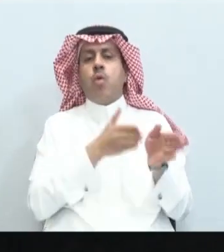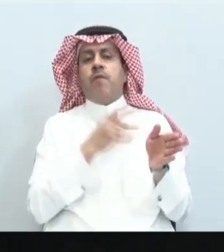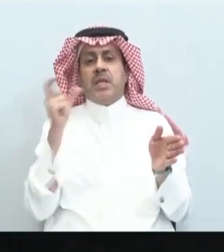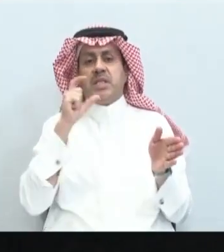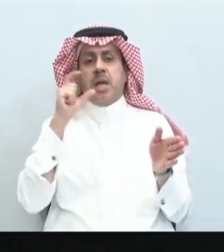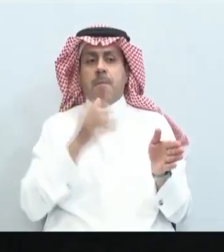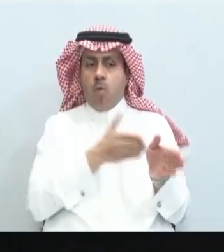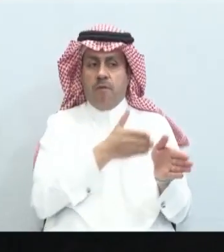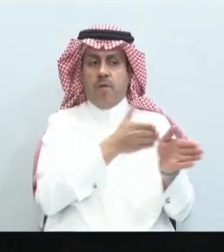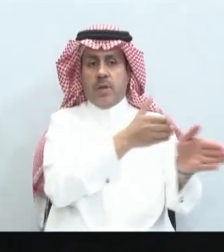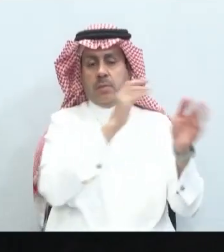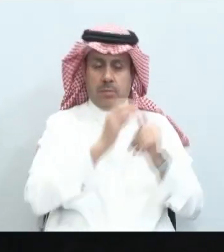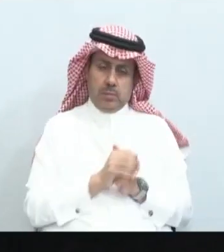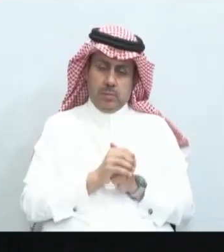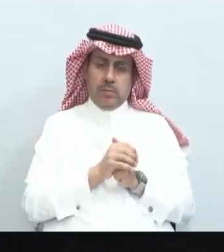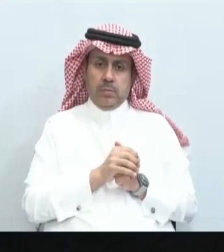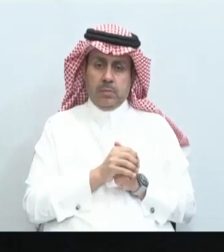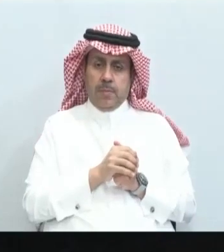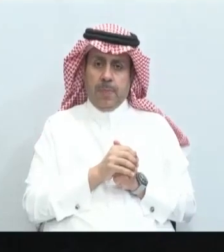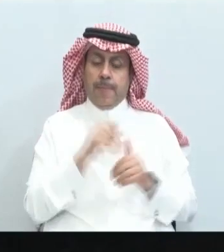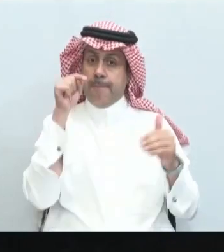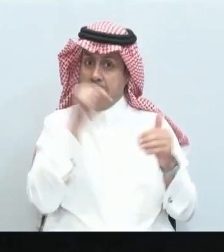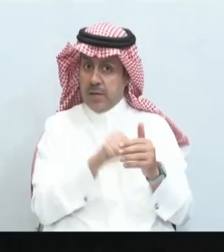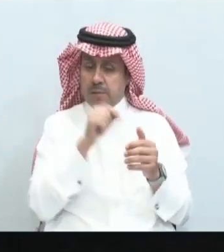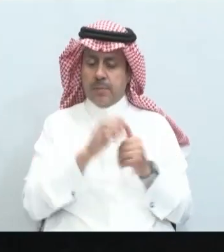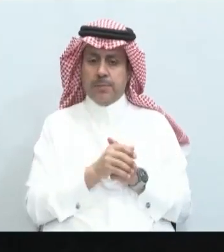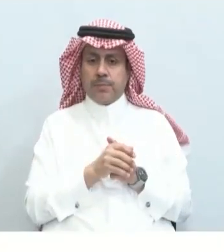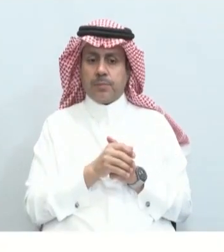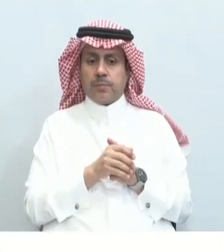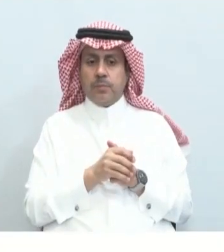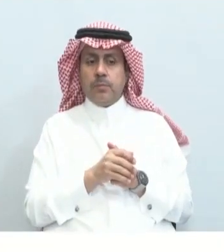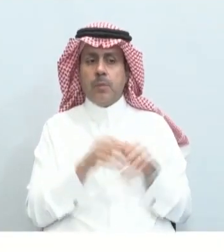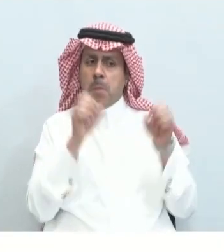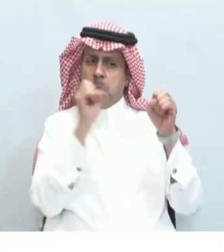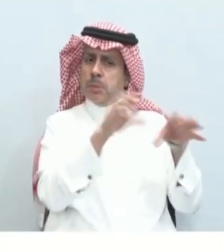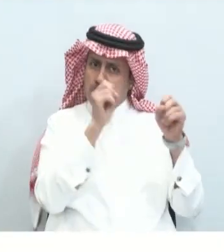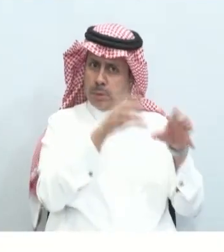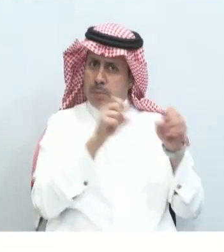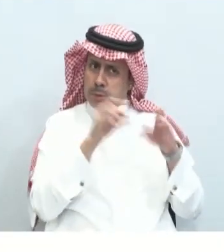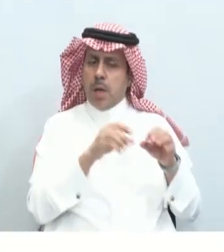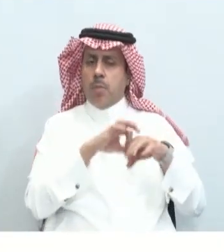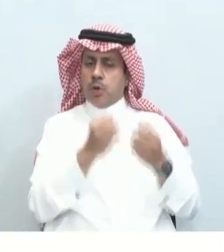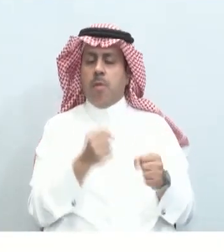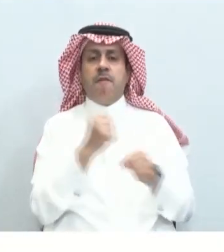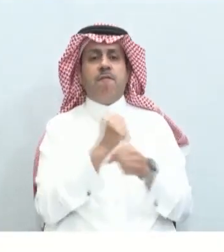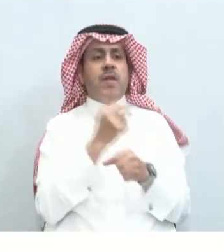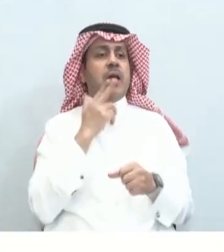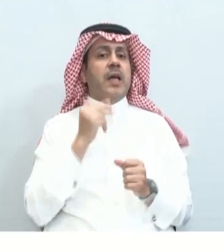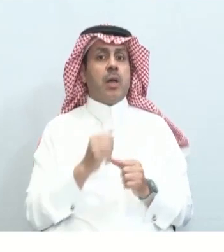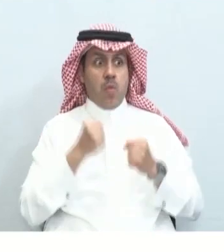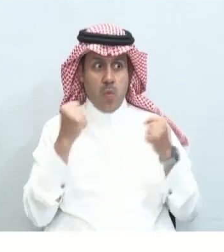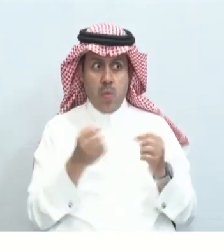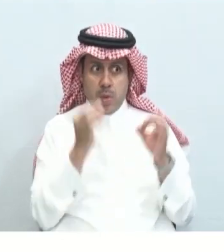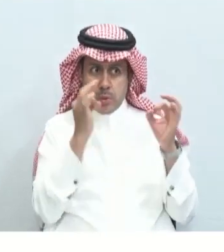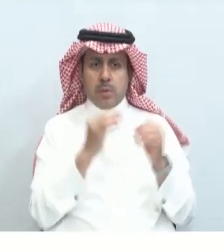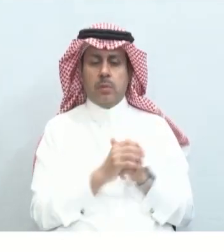والاخلاق ما يخالف الدين الاسلامي الحنيف والهدف من ذلك تشجيع المجتمع على فعل الخير والحرص عليه ومن